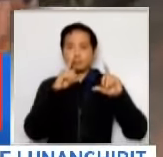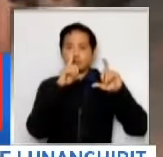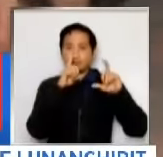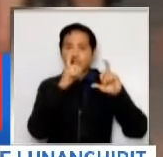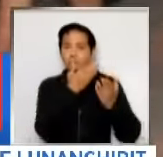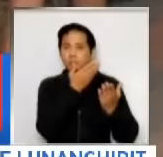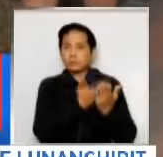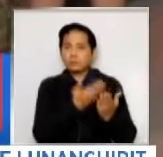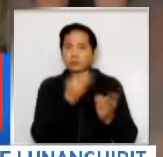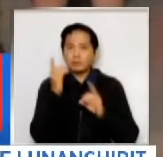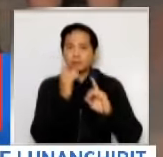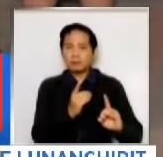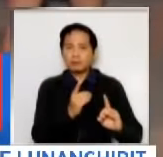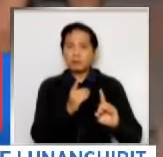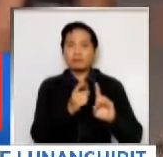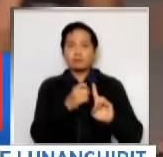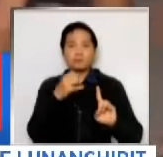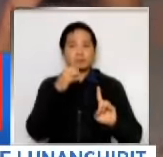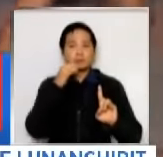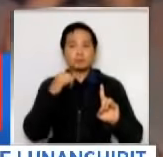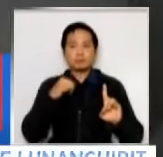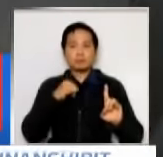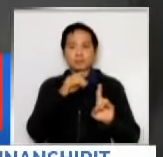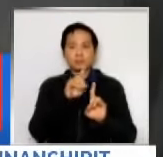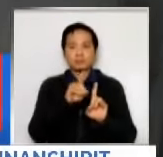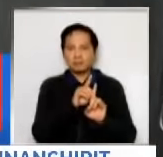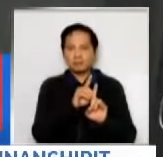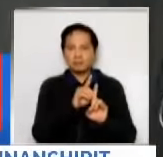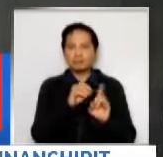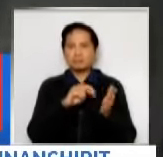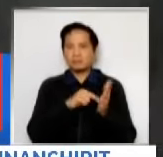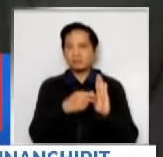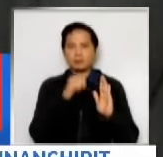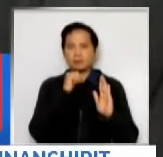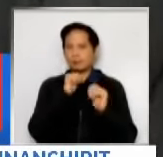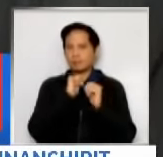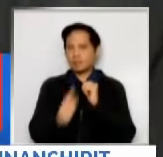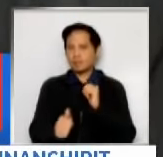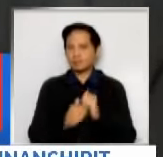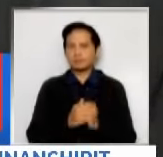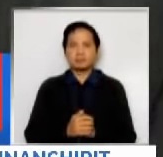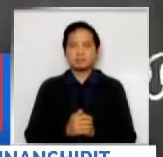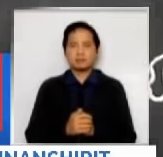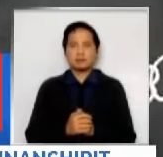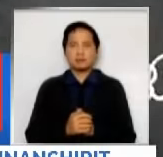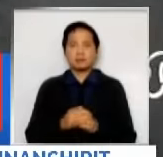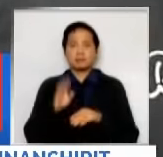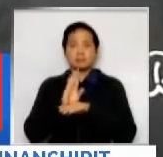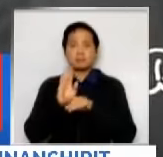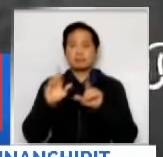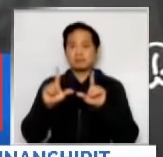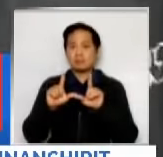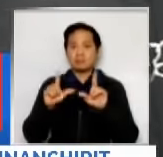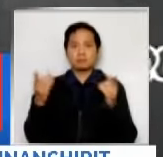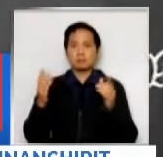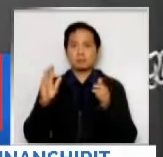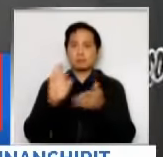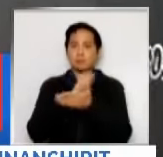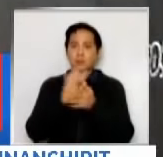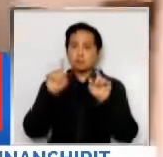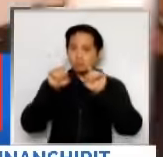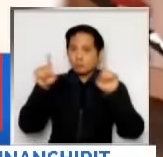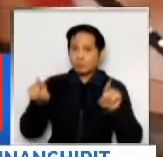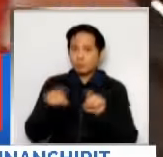araw pa ang petsa, kaya hindi sila nakalampas. Wala rin siyang dalang business permit o iba pang patunay na nagde-deliver ng milk